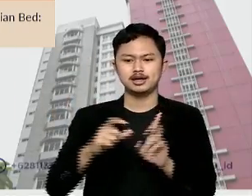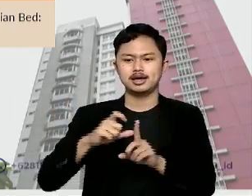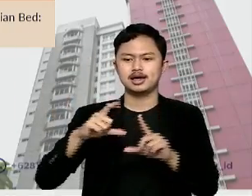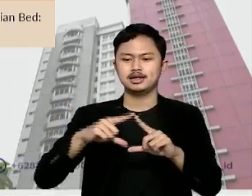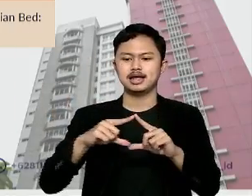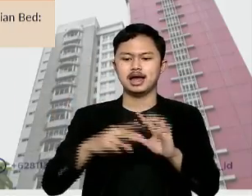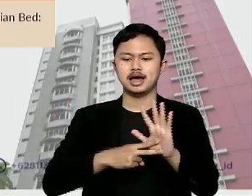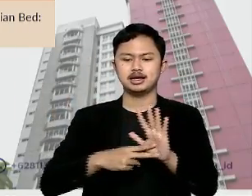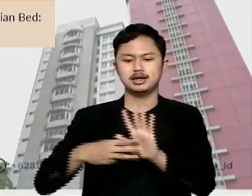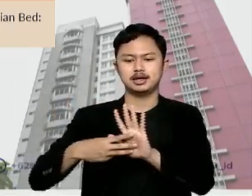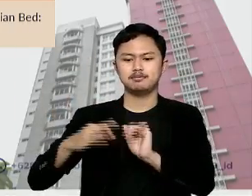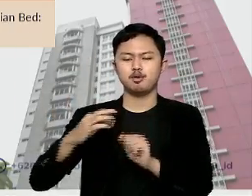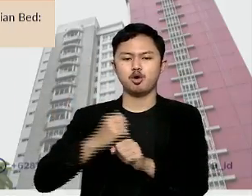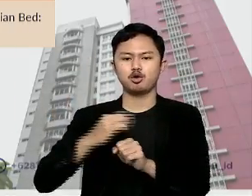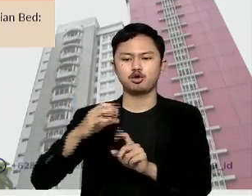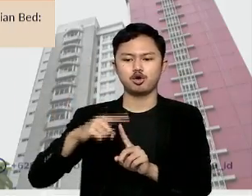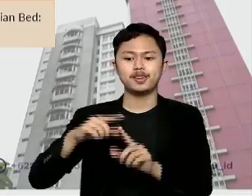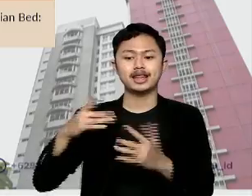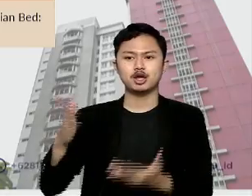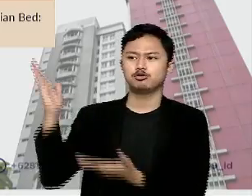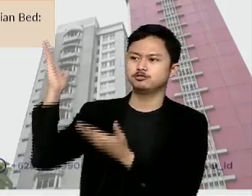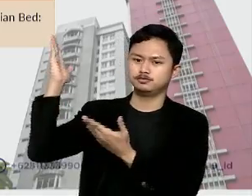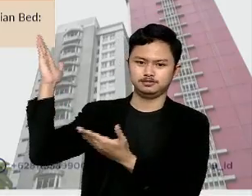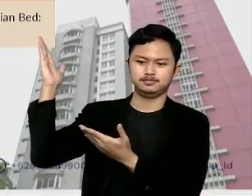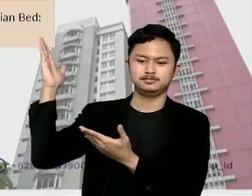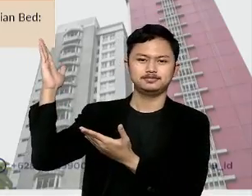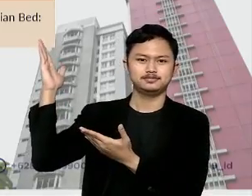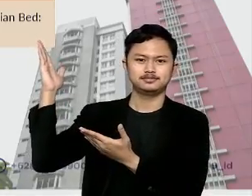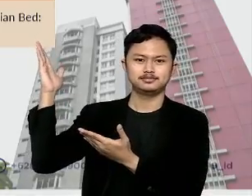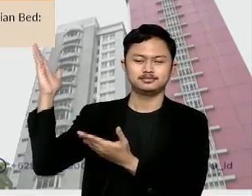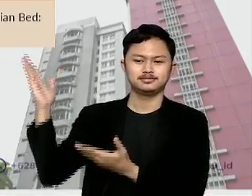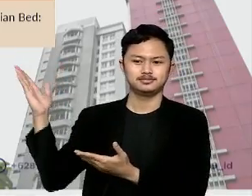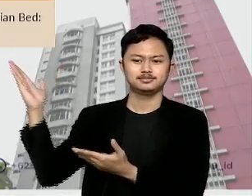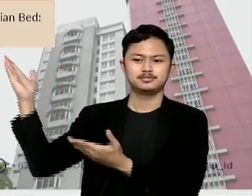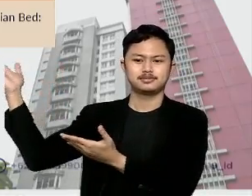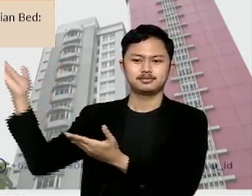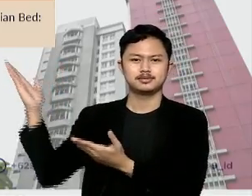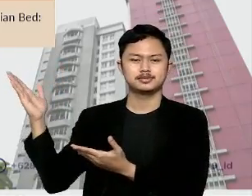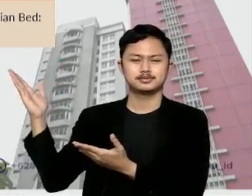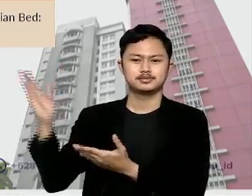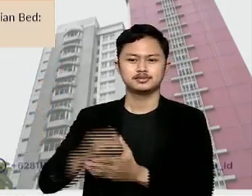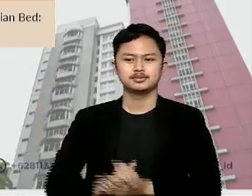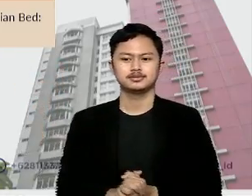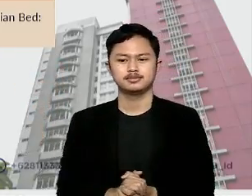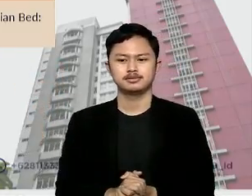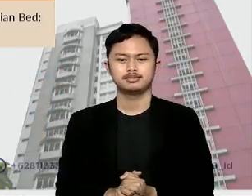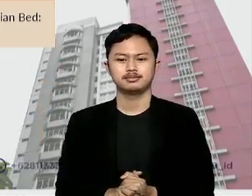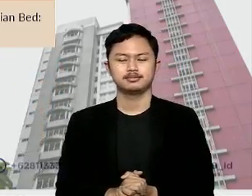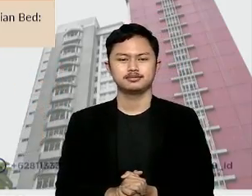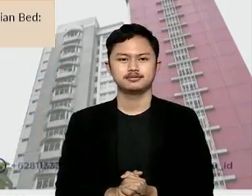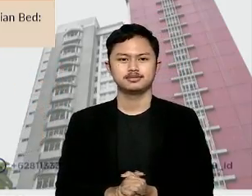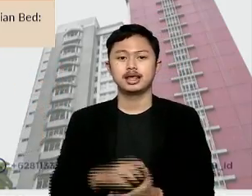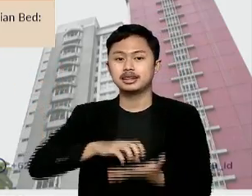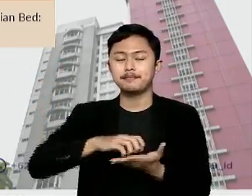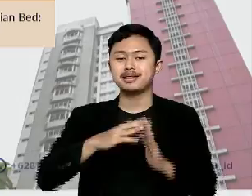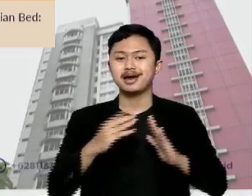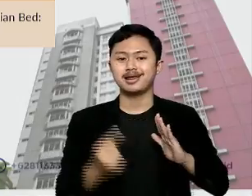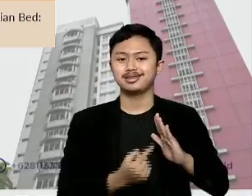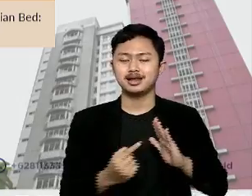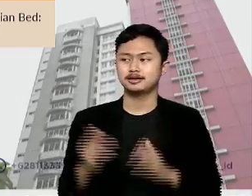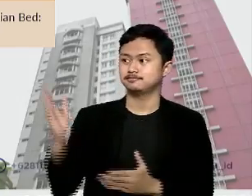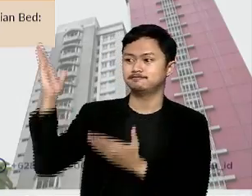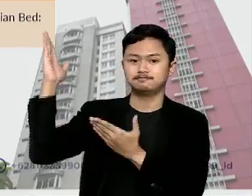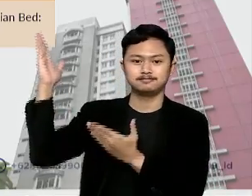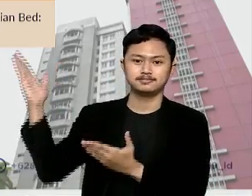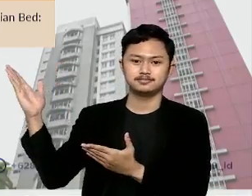dan LPMP DKI Jakarta. Selain itu, untuk melihat kondisi real di lapangan, kemarin